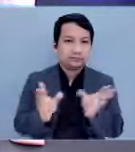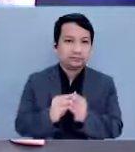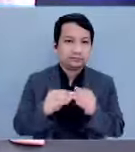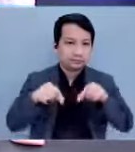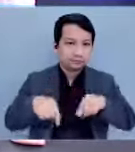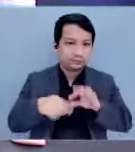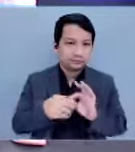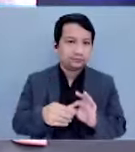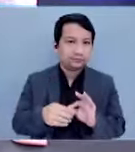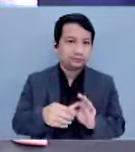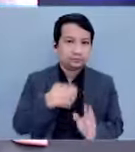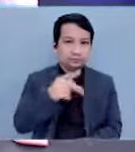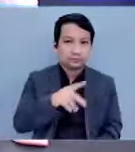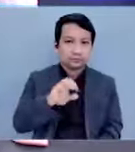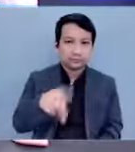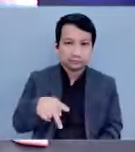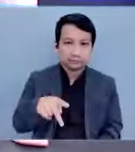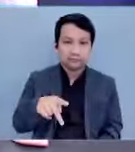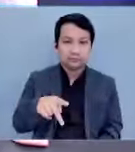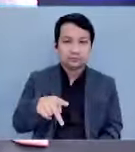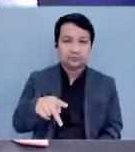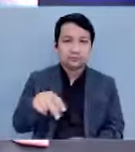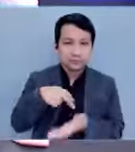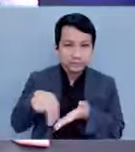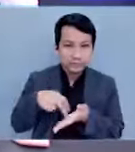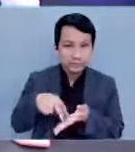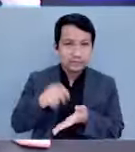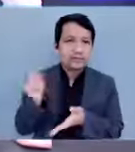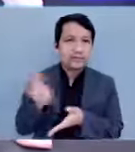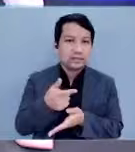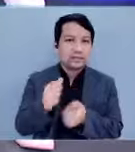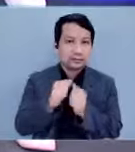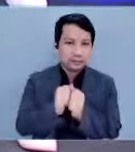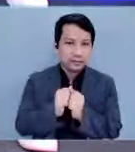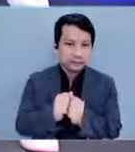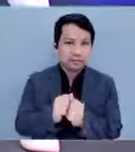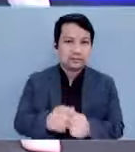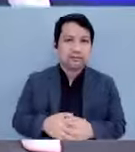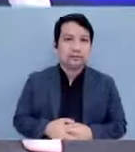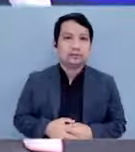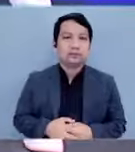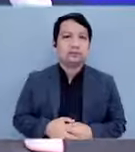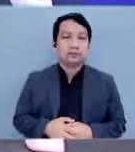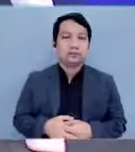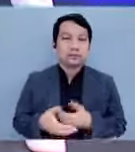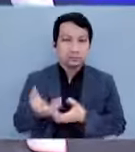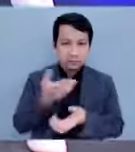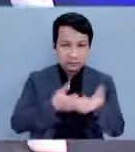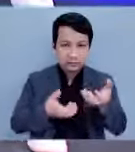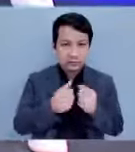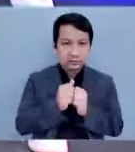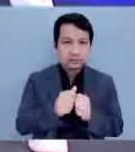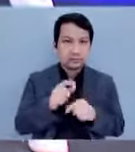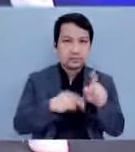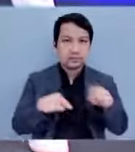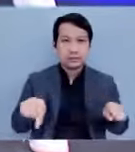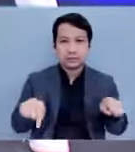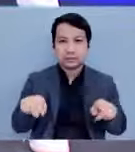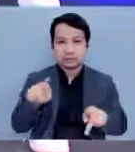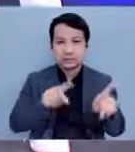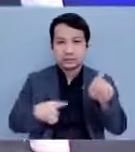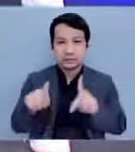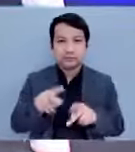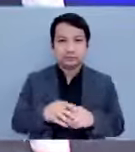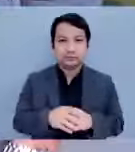pep, acrobat, dancers, flow arts, sama-sama po. To. It's collaboration po ng magkakaibang form of arts po. Wait lang, may tanong